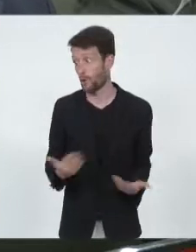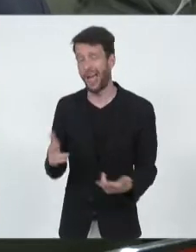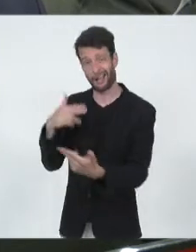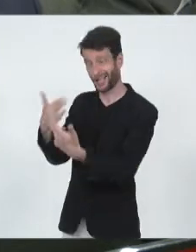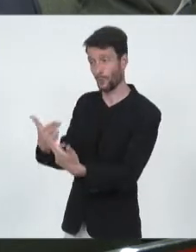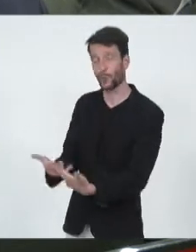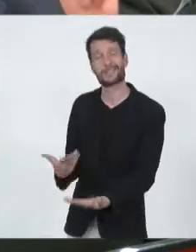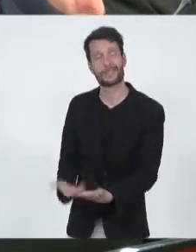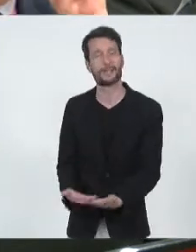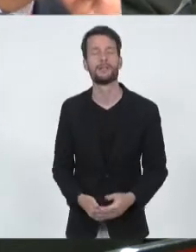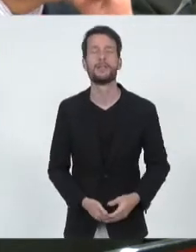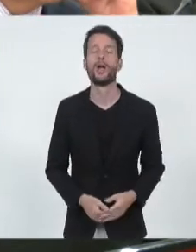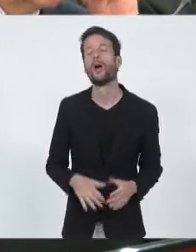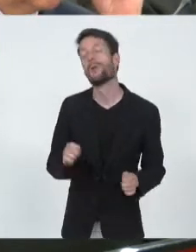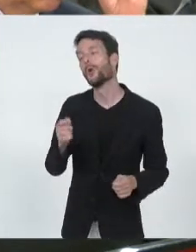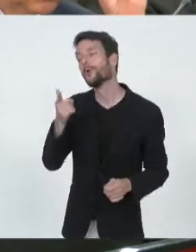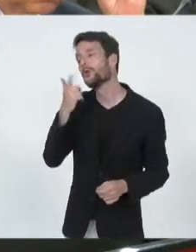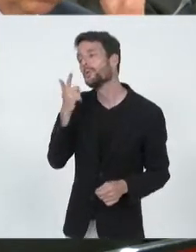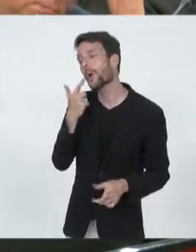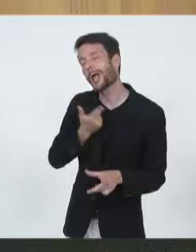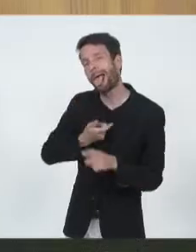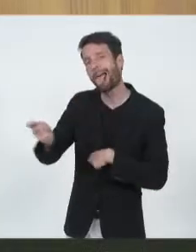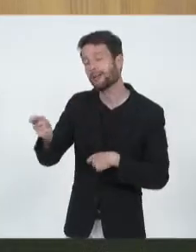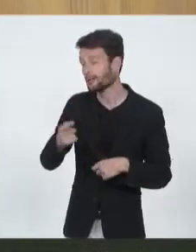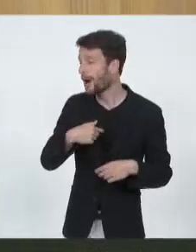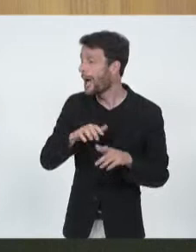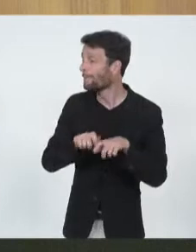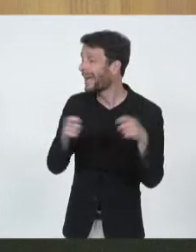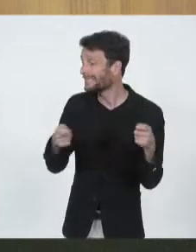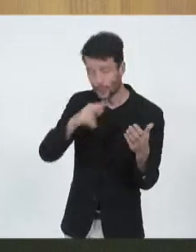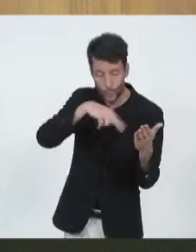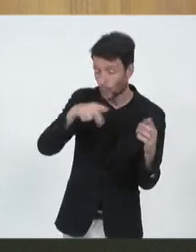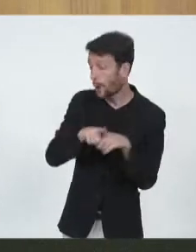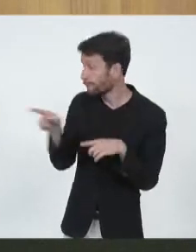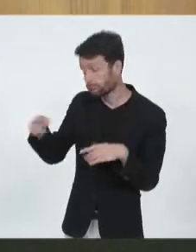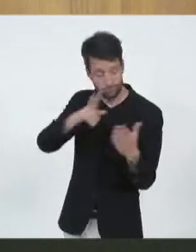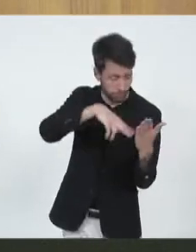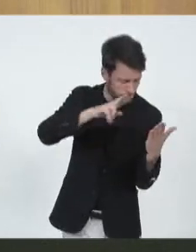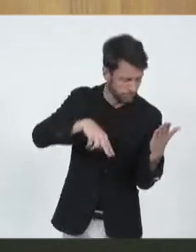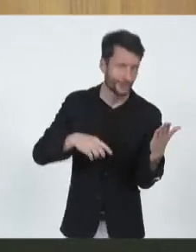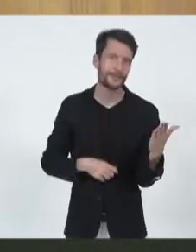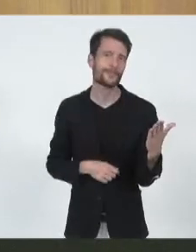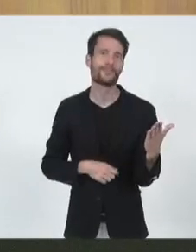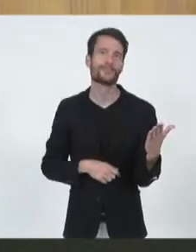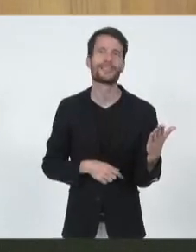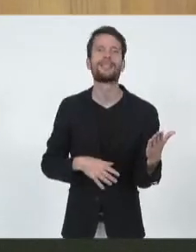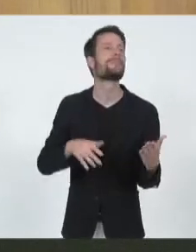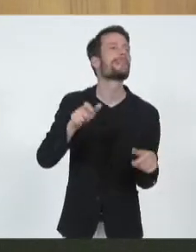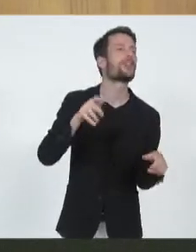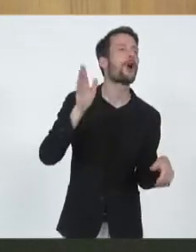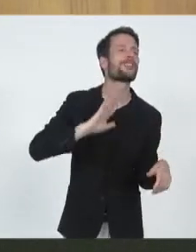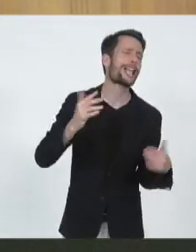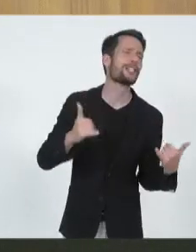pourrais faire effectivement un petit trait d'humour, puisque j'ai lu la presse comme vous, donc j'ai regardé. Et parmi les anciens ici de